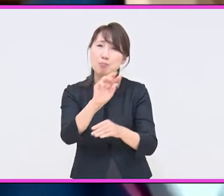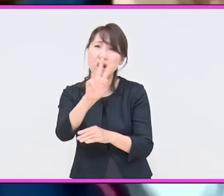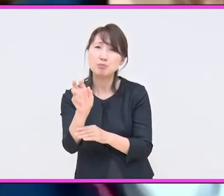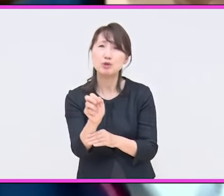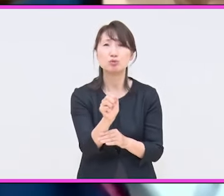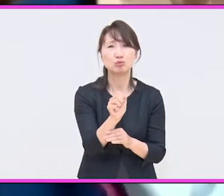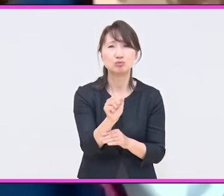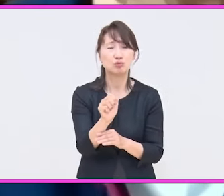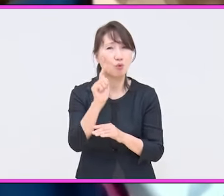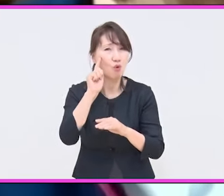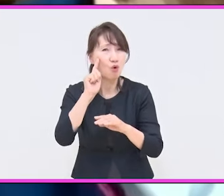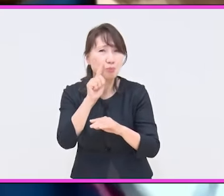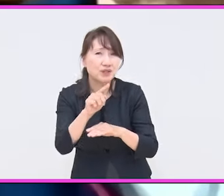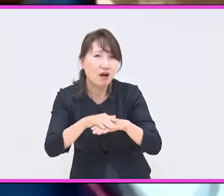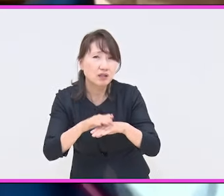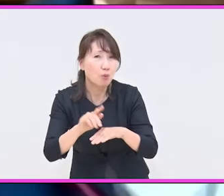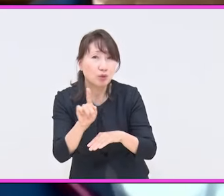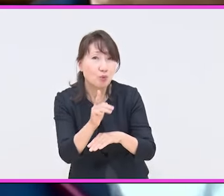ういうものだったんですか？